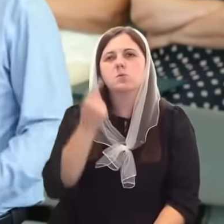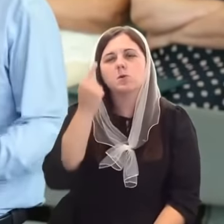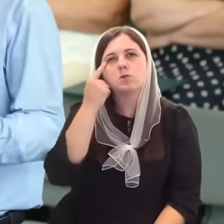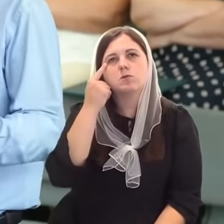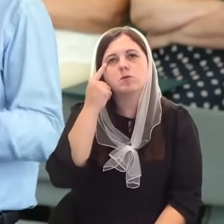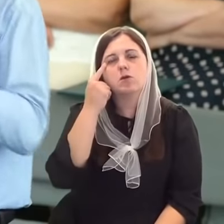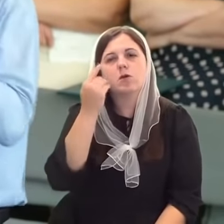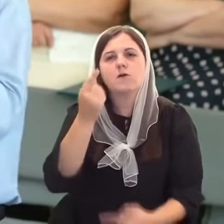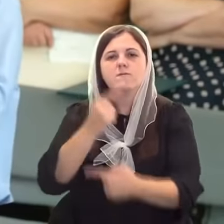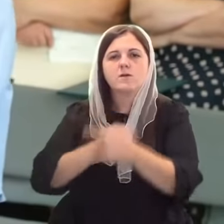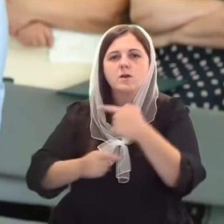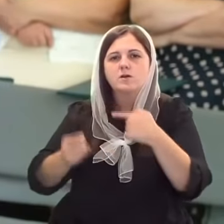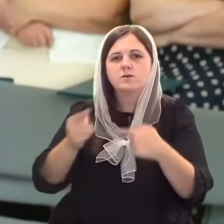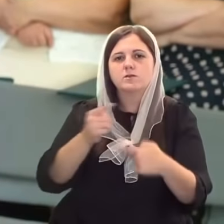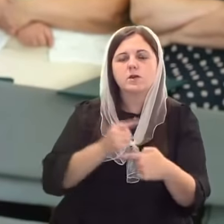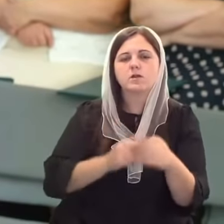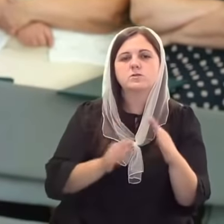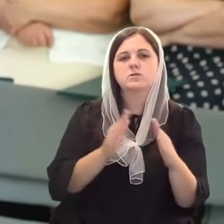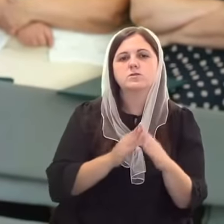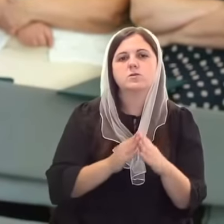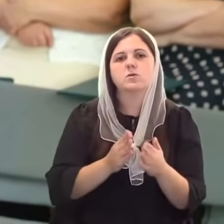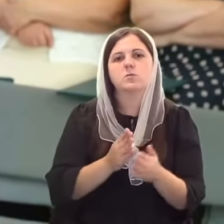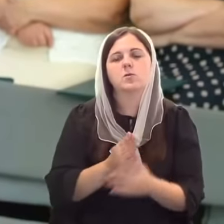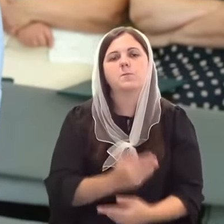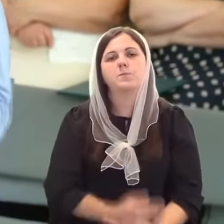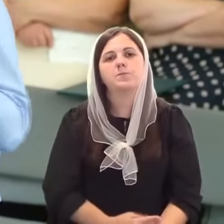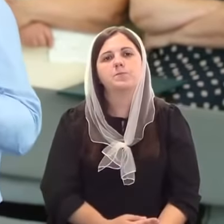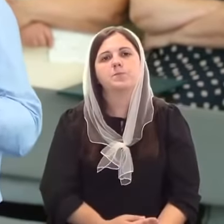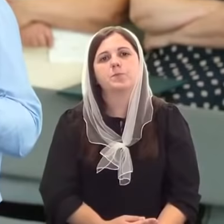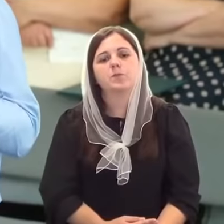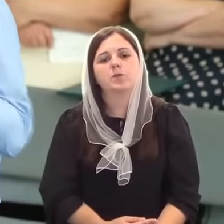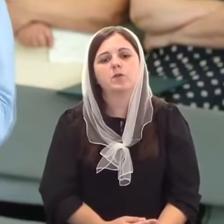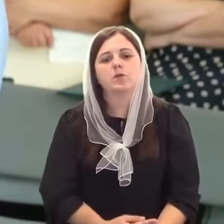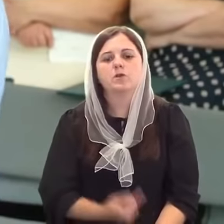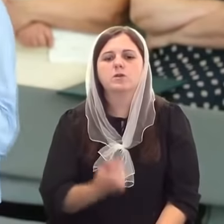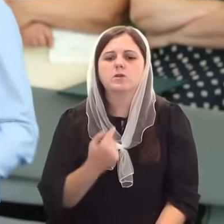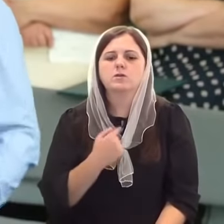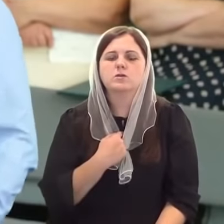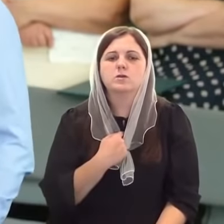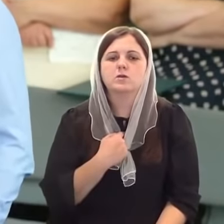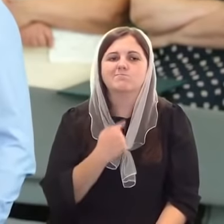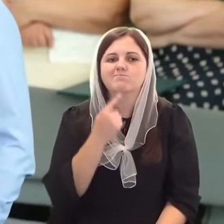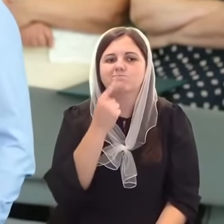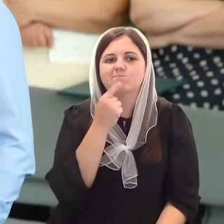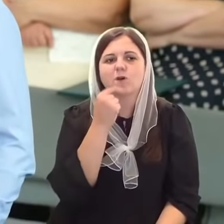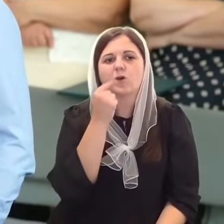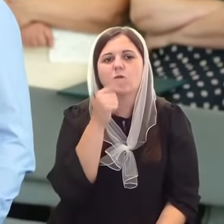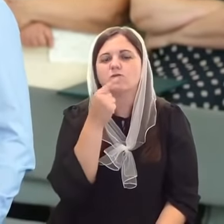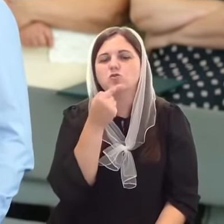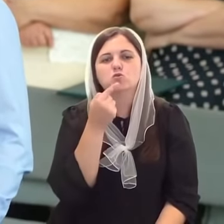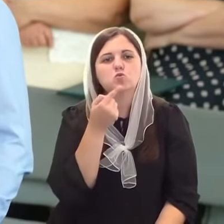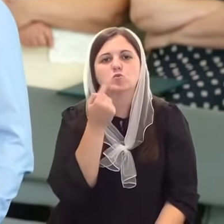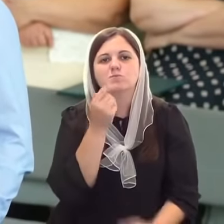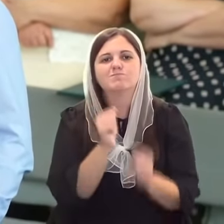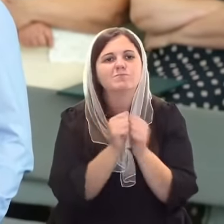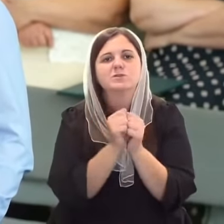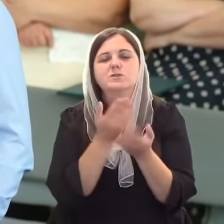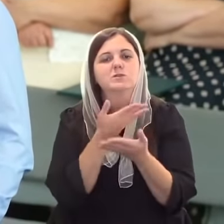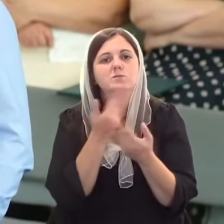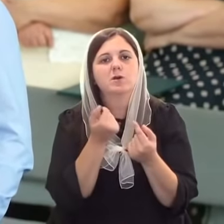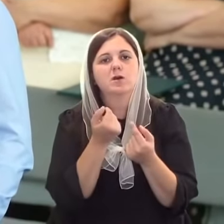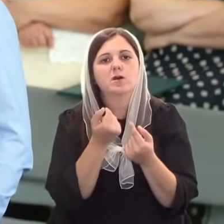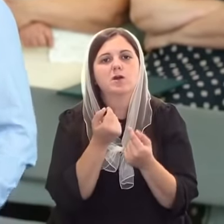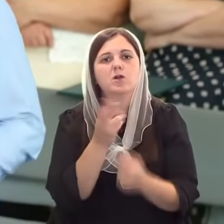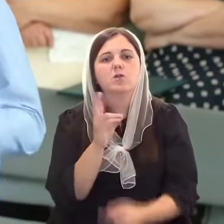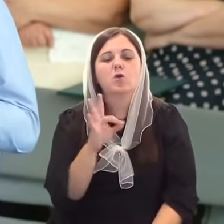назад, где-то 40 минут мы ехали, и я не молился вслух, мои губы не